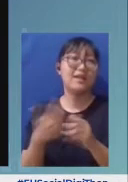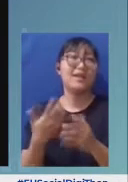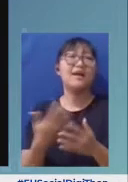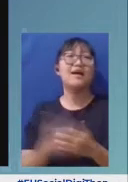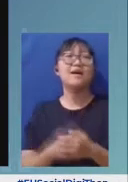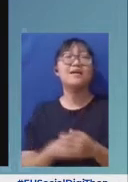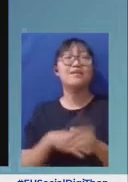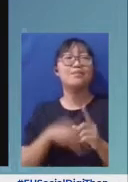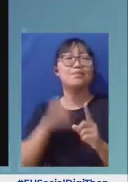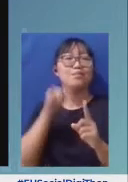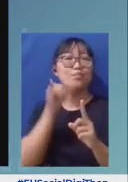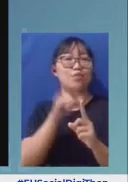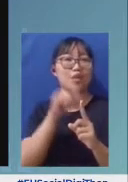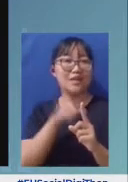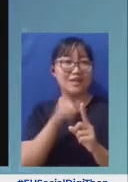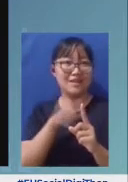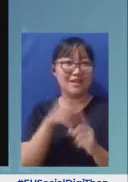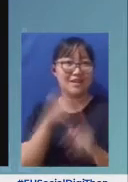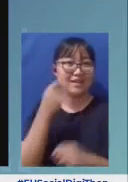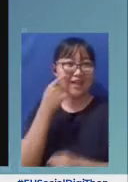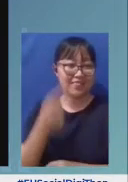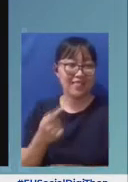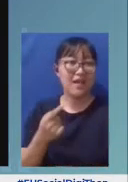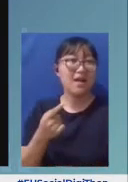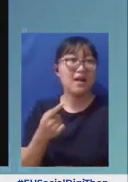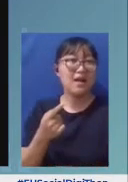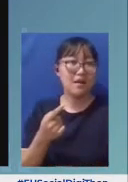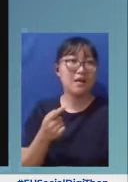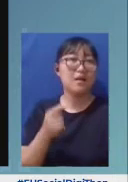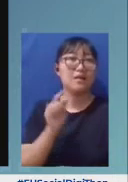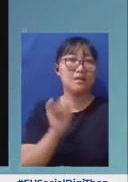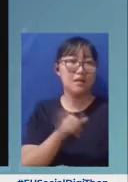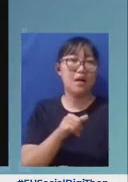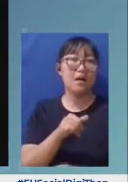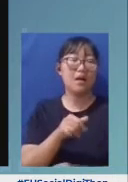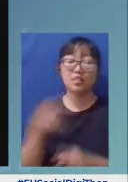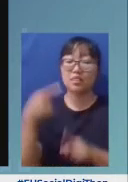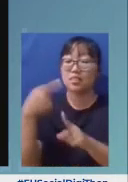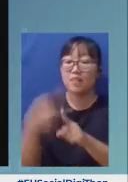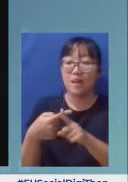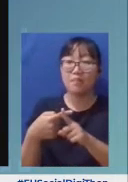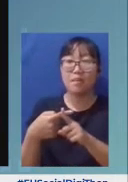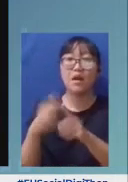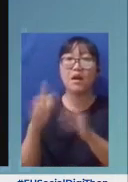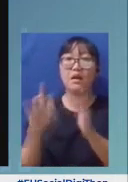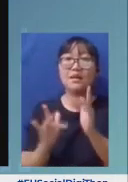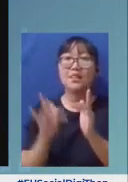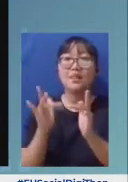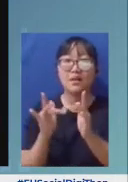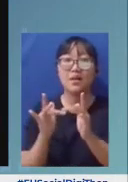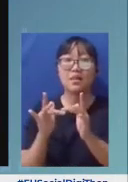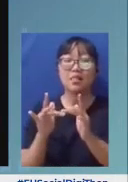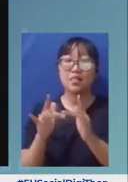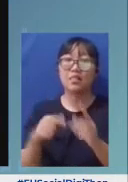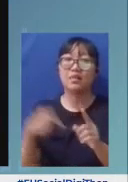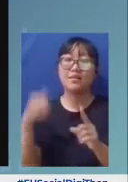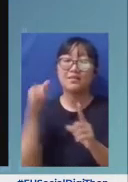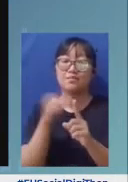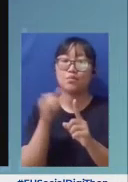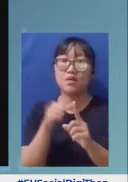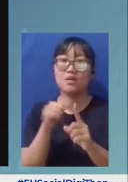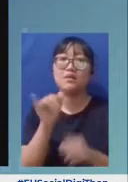terjadi di dunia nyata, tapi cyberbullying-nya juga terjadi. Nah, ini seringkali ini terjadi nih adik-adik. Nggak berhenti